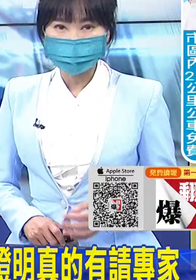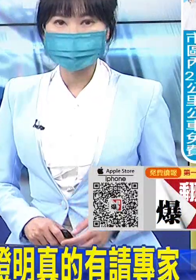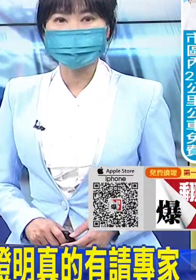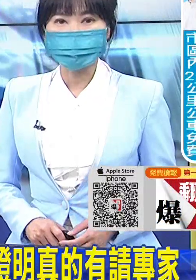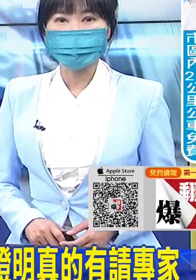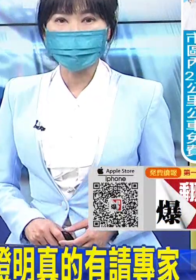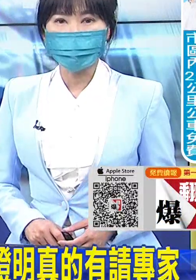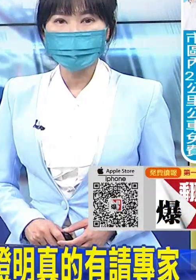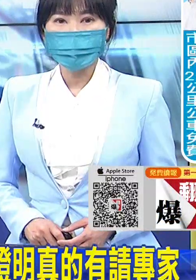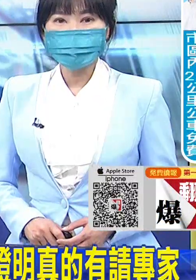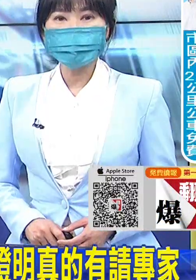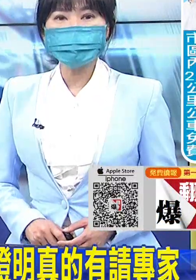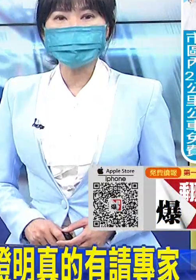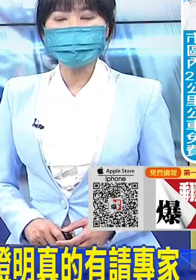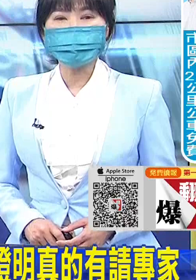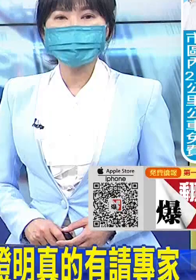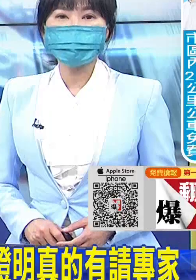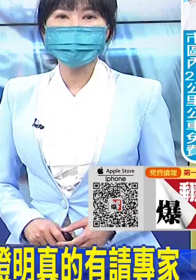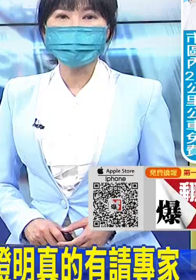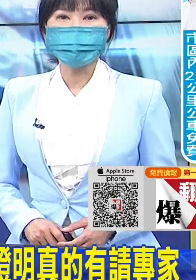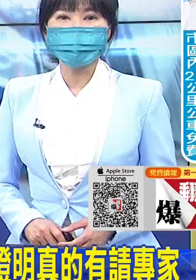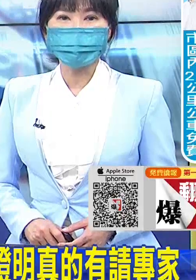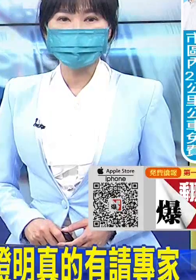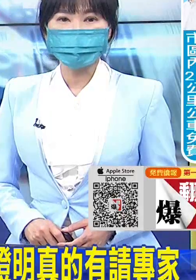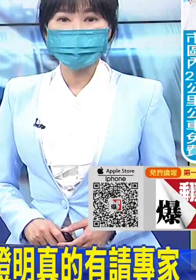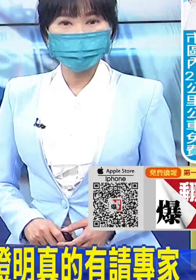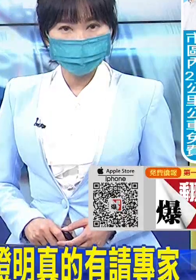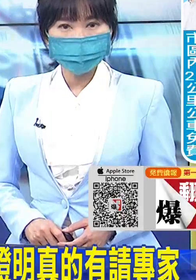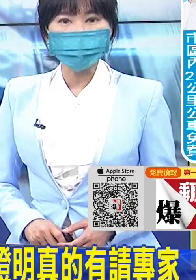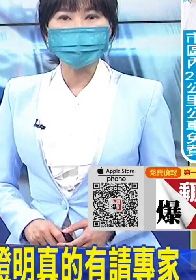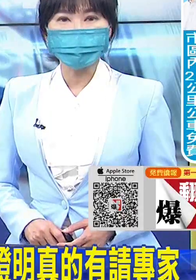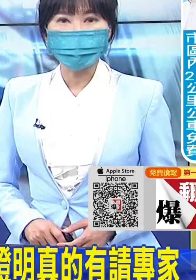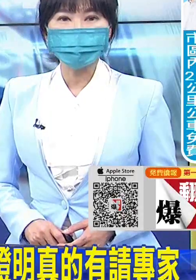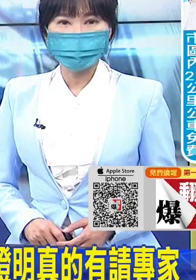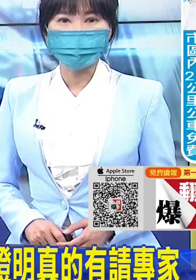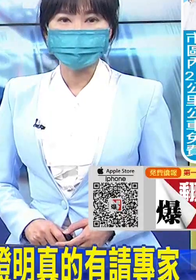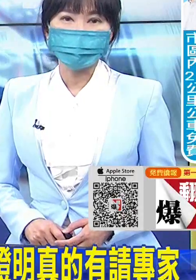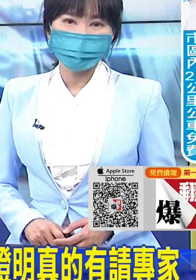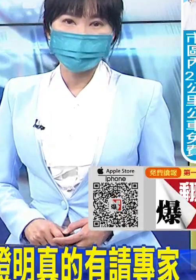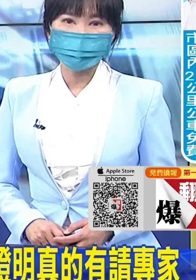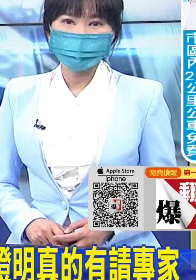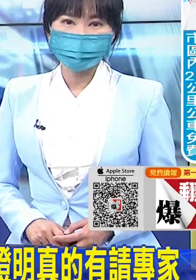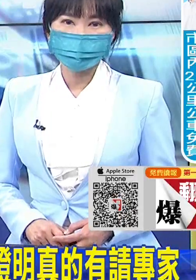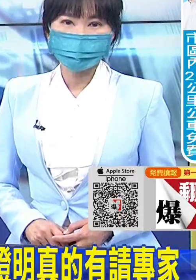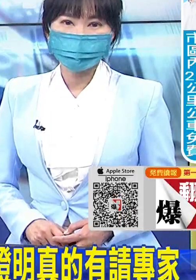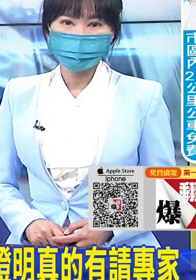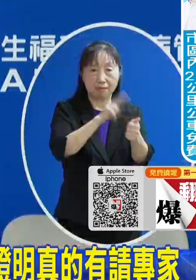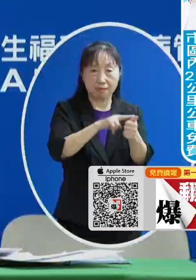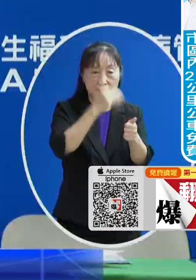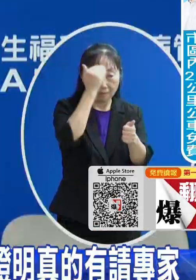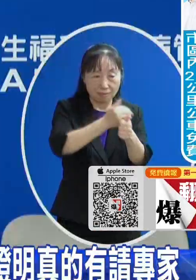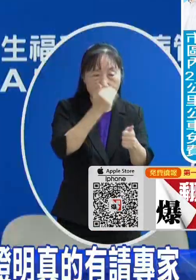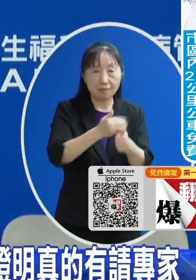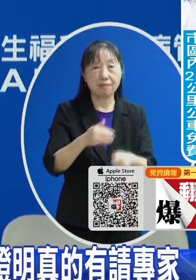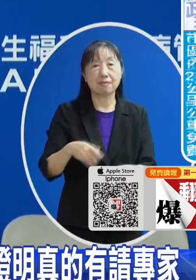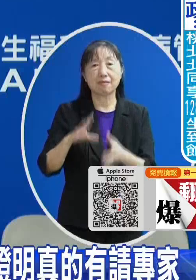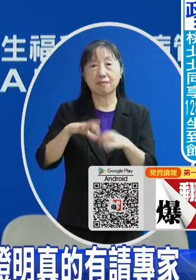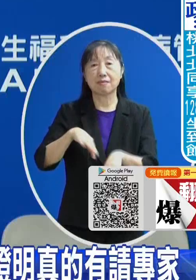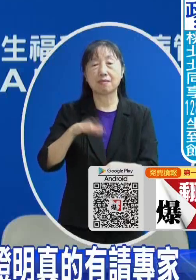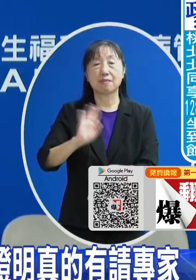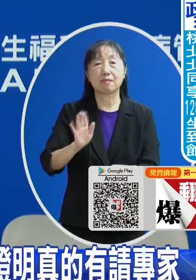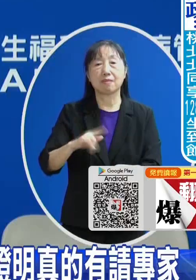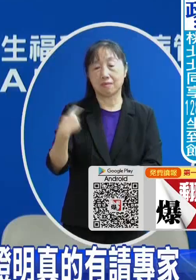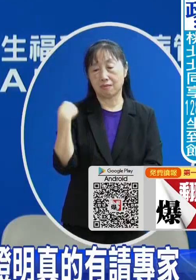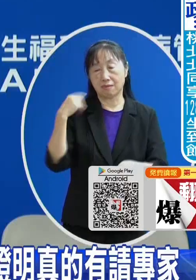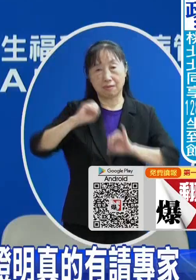打脸自己吗？庄仁祥在今天说了，这是为了证明真的有请专家。 昨天会公